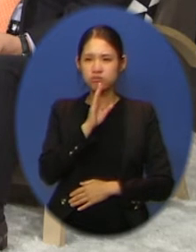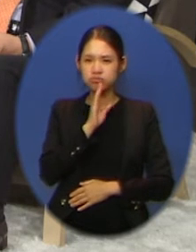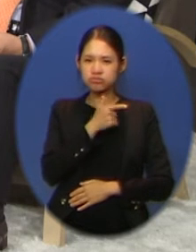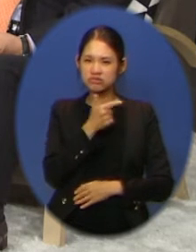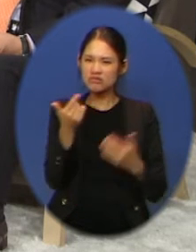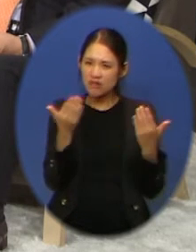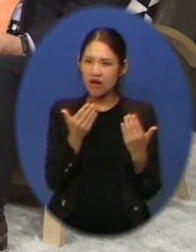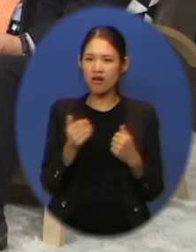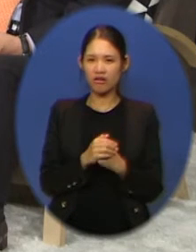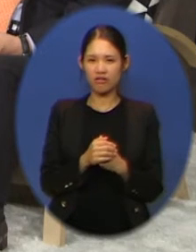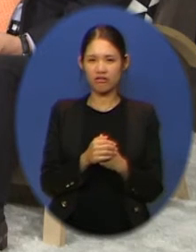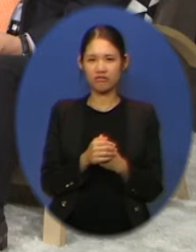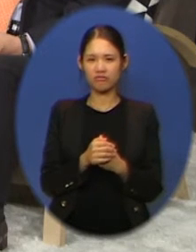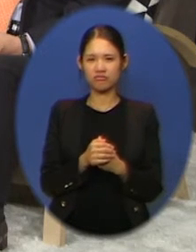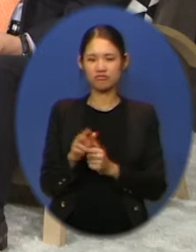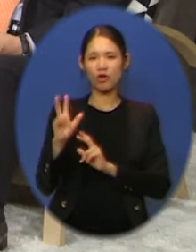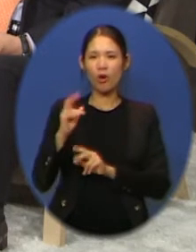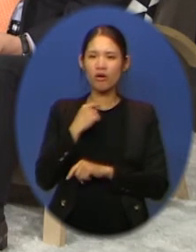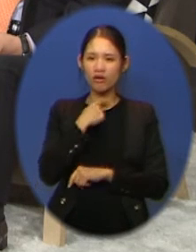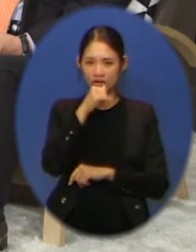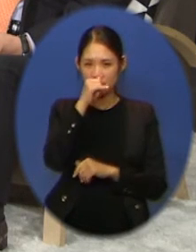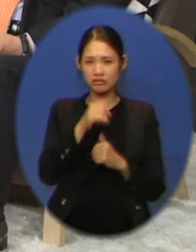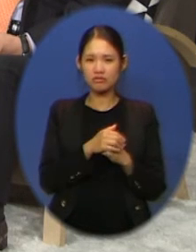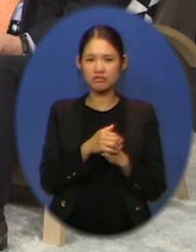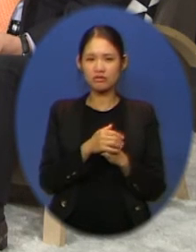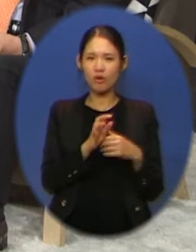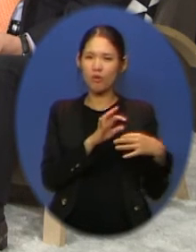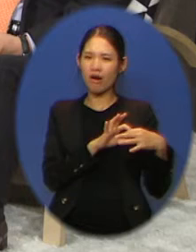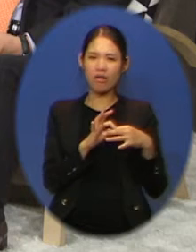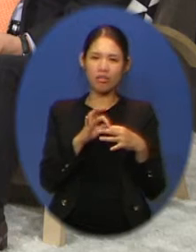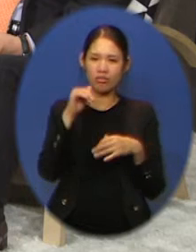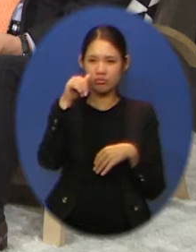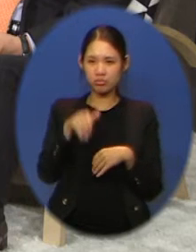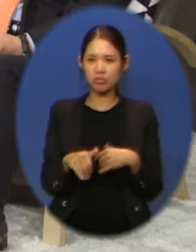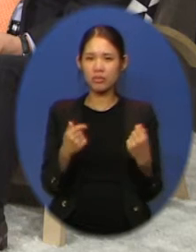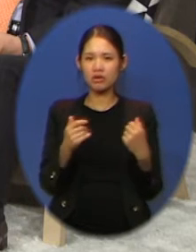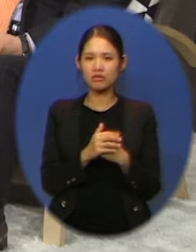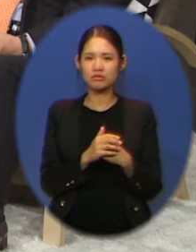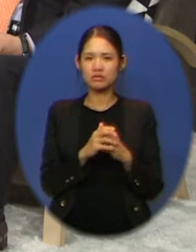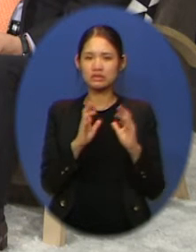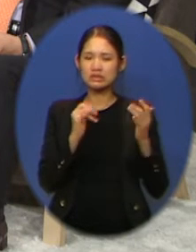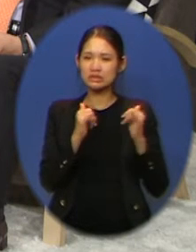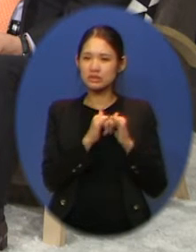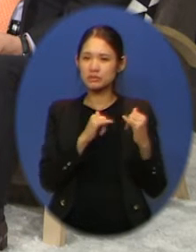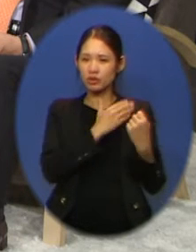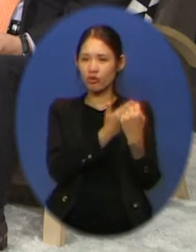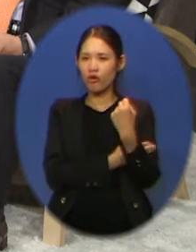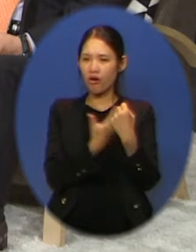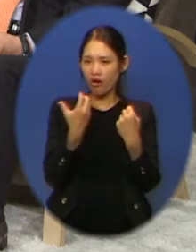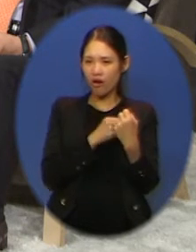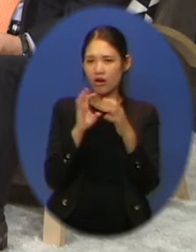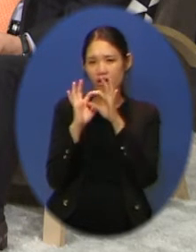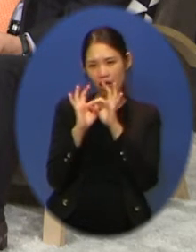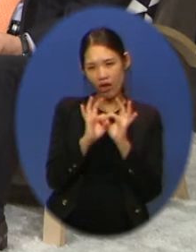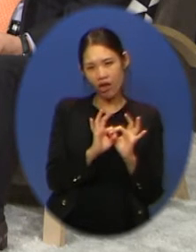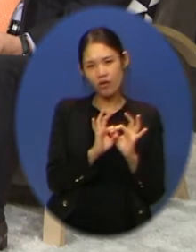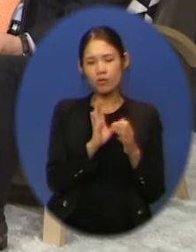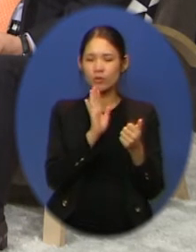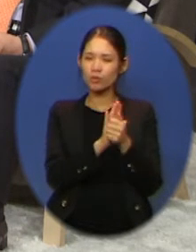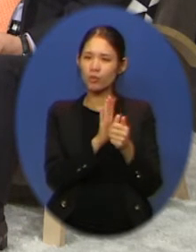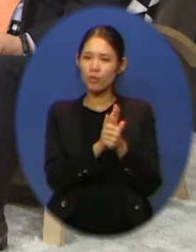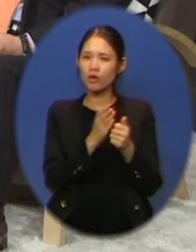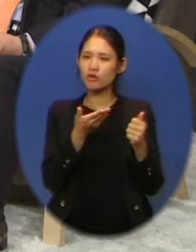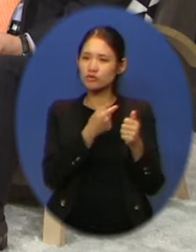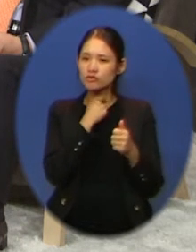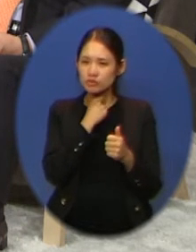않았나요? 그렇죠. 그래서 네. 관계도 나빠지고 해서 시민권을 계속 유지하면서 도와줄 게 없는가 해서